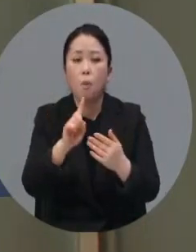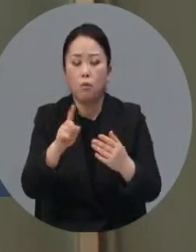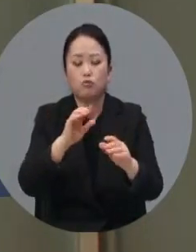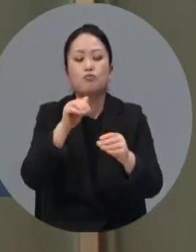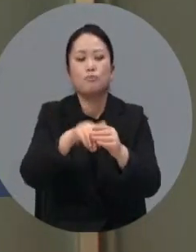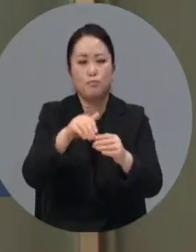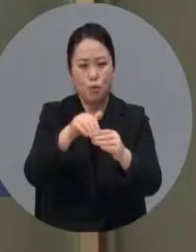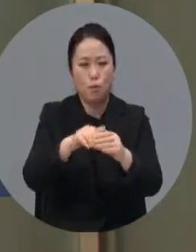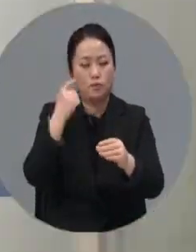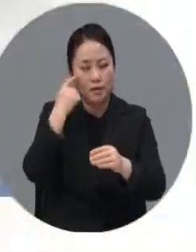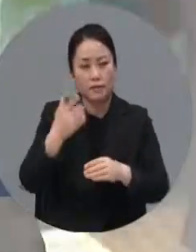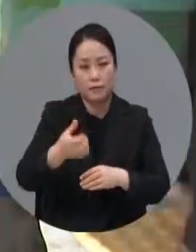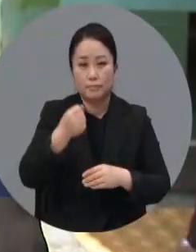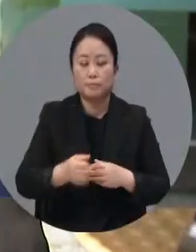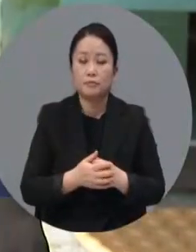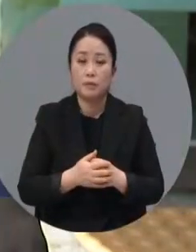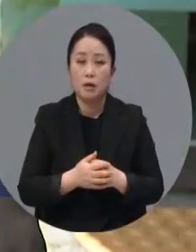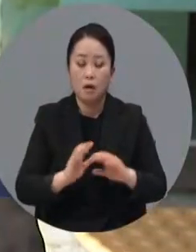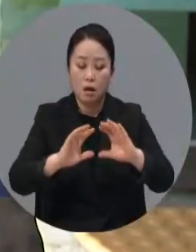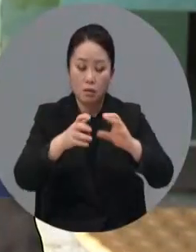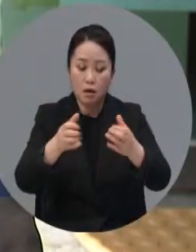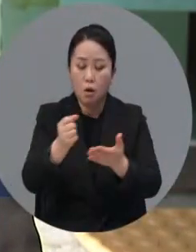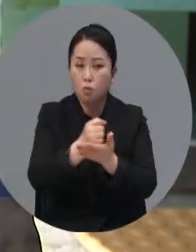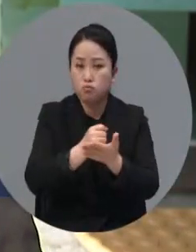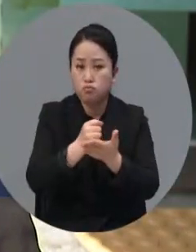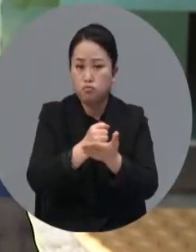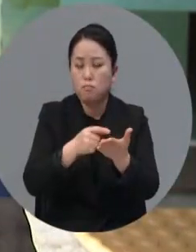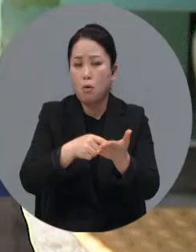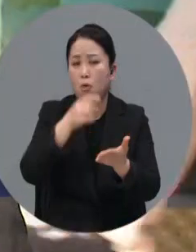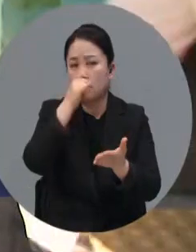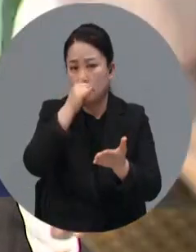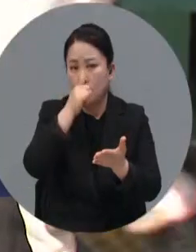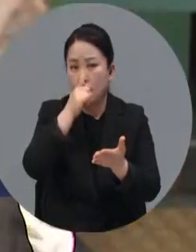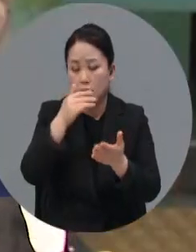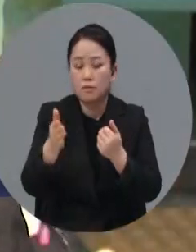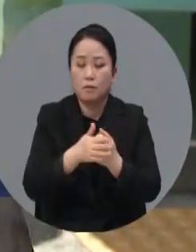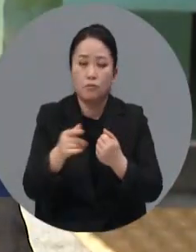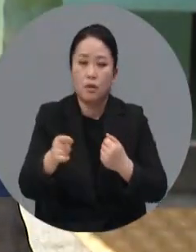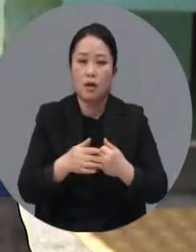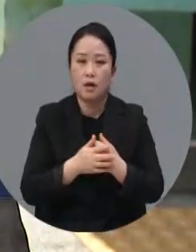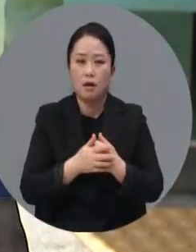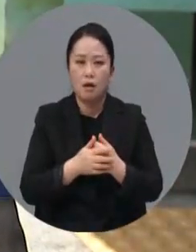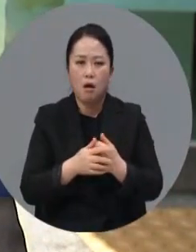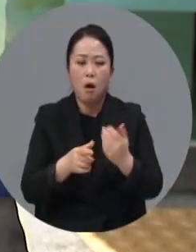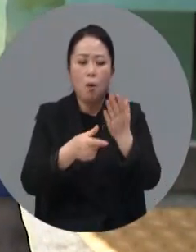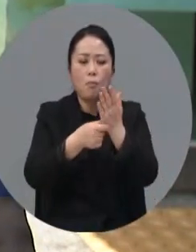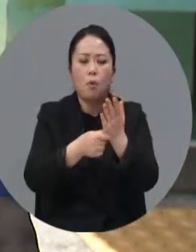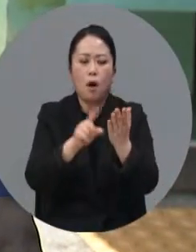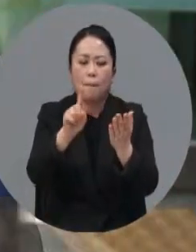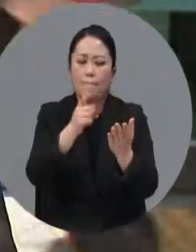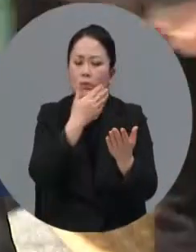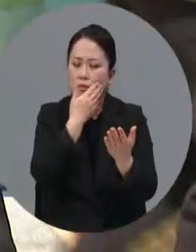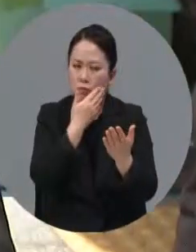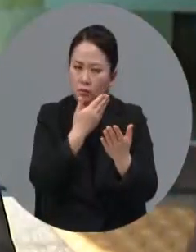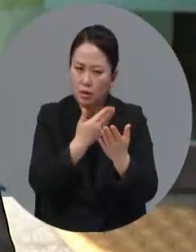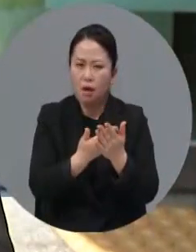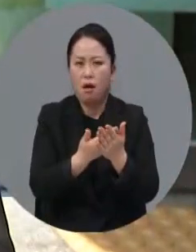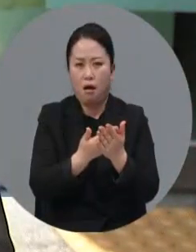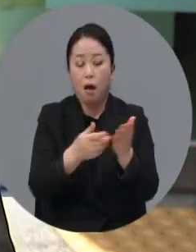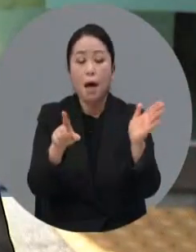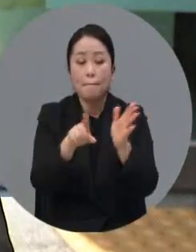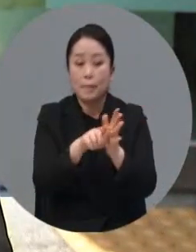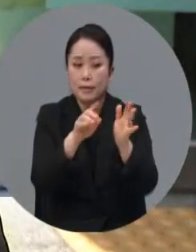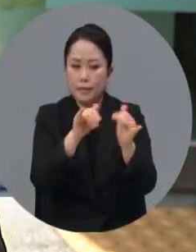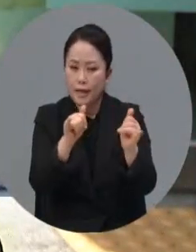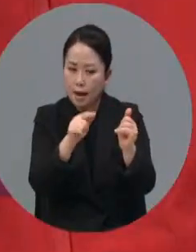아닌가라는 생각이 듭니다. 나라 운명이 걸린 일인데요. 표 한 표가 얼마나 귀한 표인데요. 좀 믿음이 가는 사람